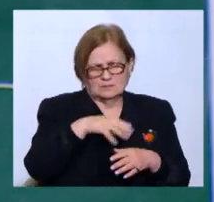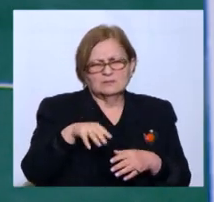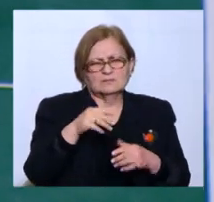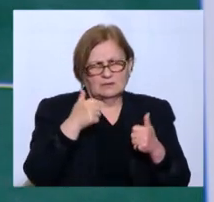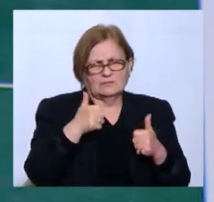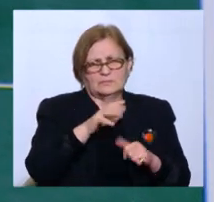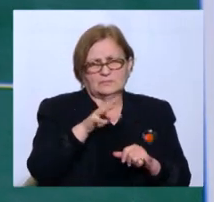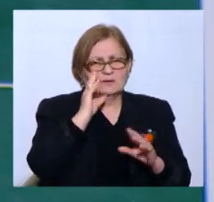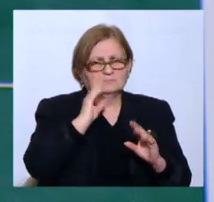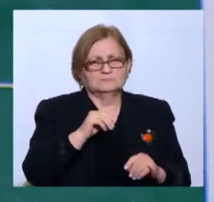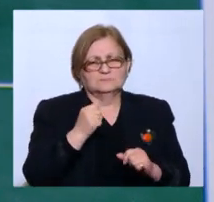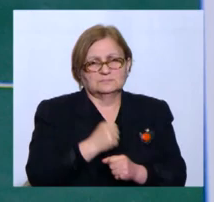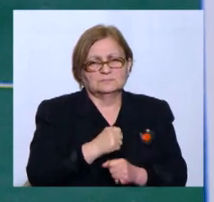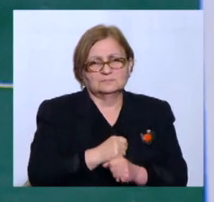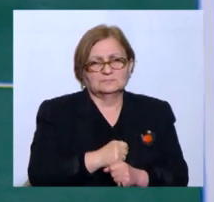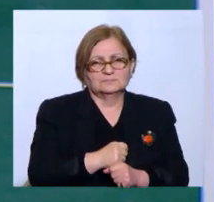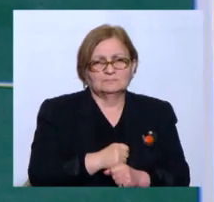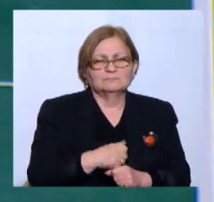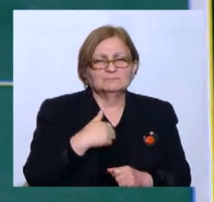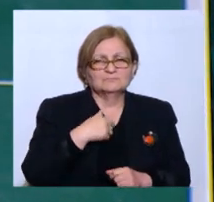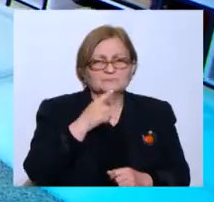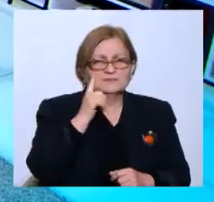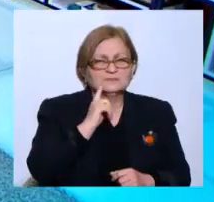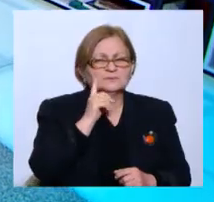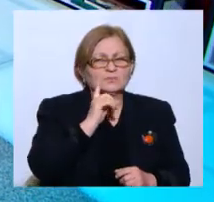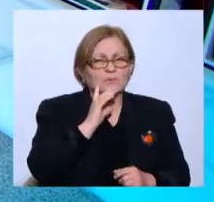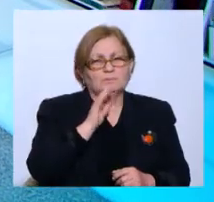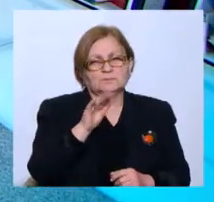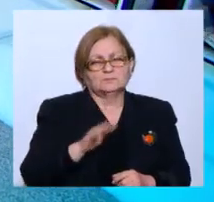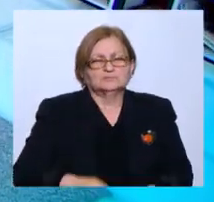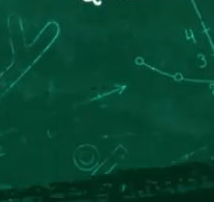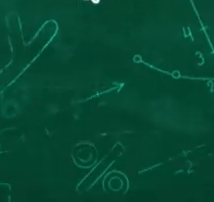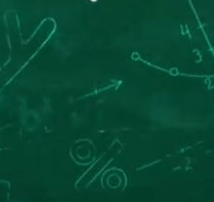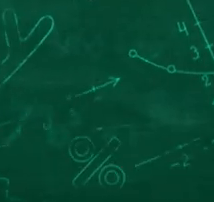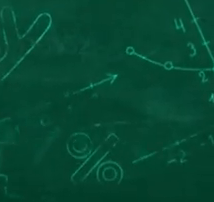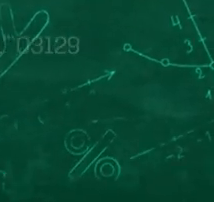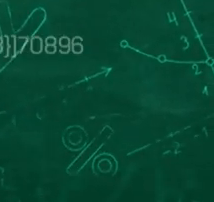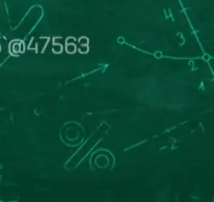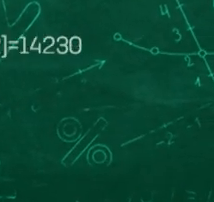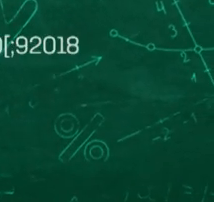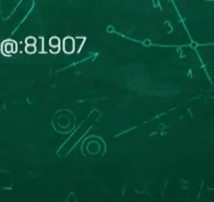კარგად გაართმევთ. სასიამოვნოა თქვენი მასწავლებლად ყოფნა აბა დროებით.